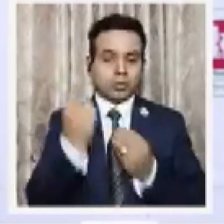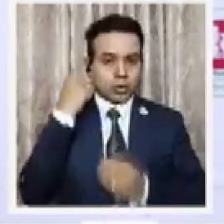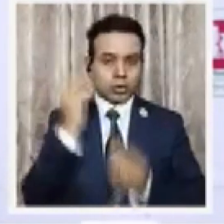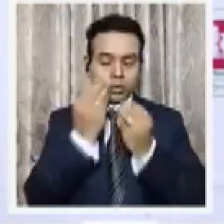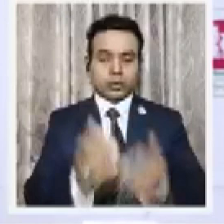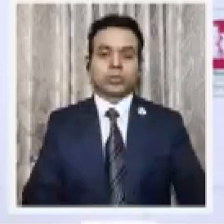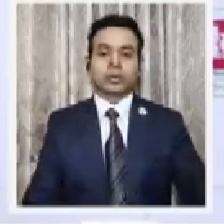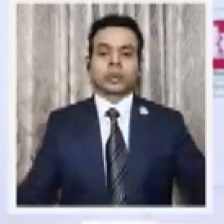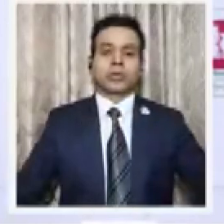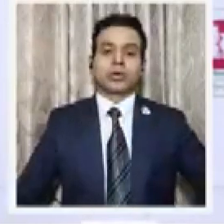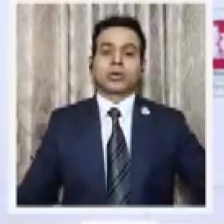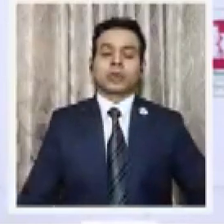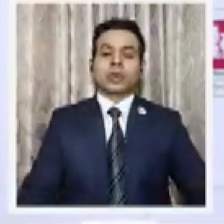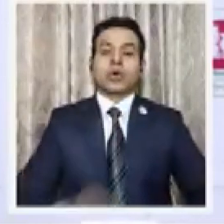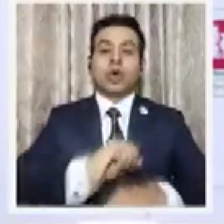75899।